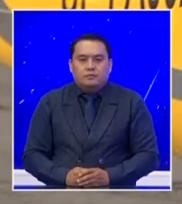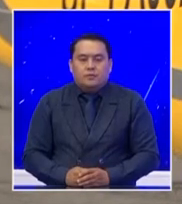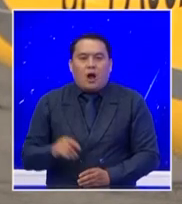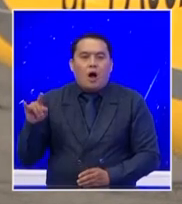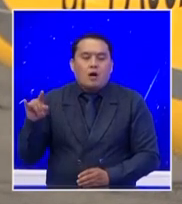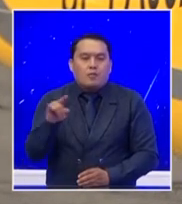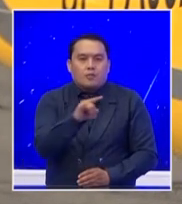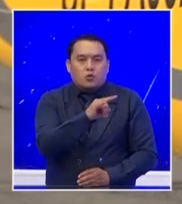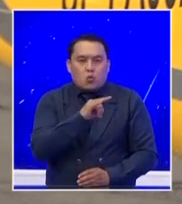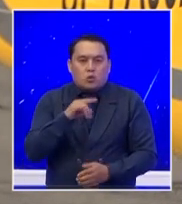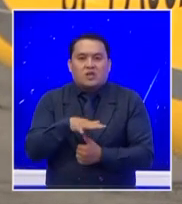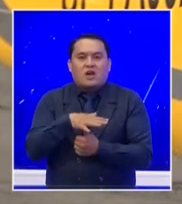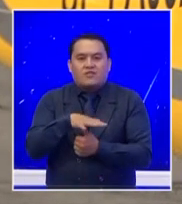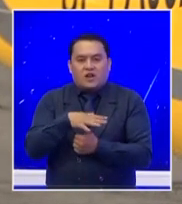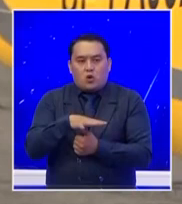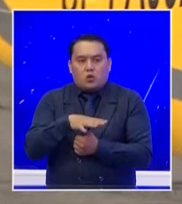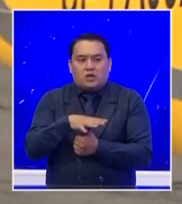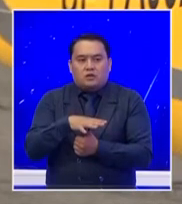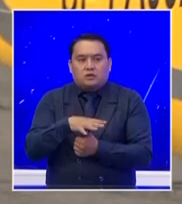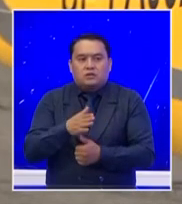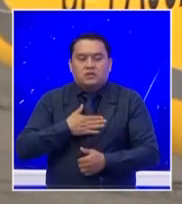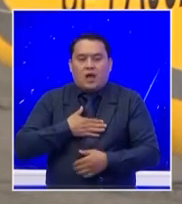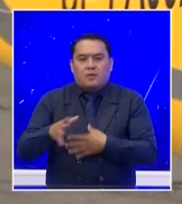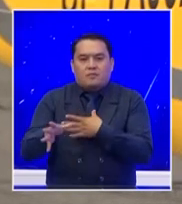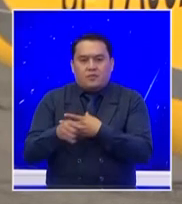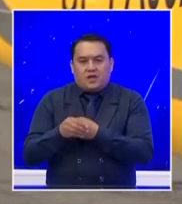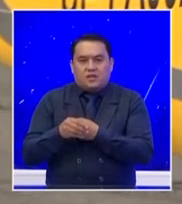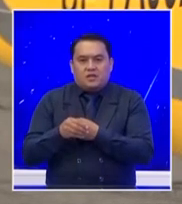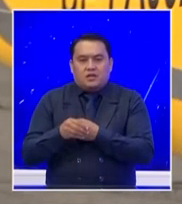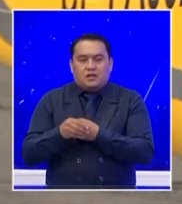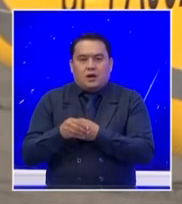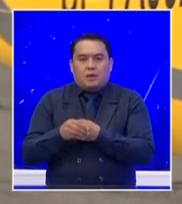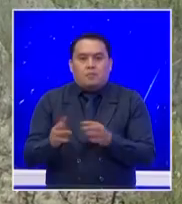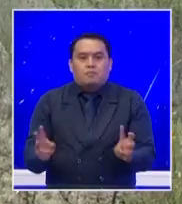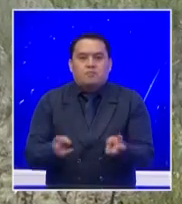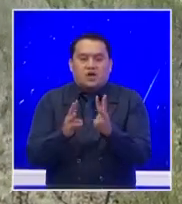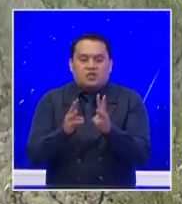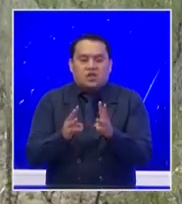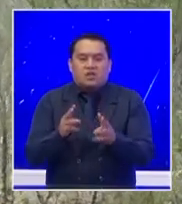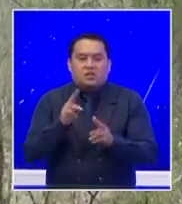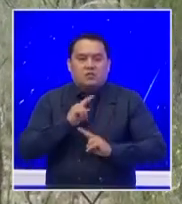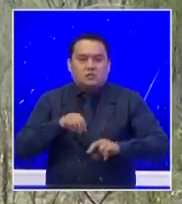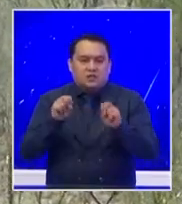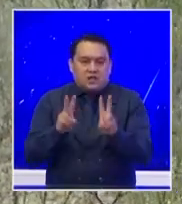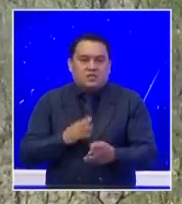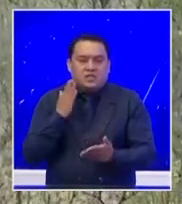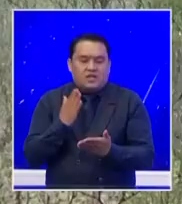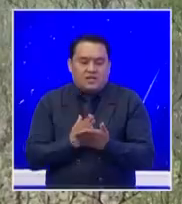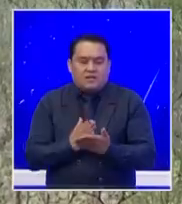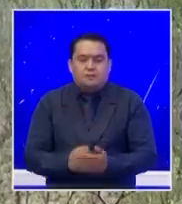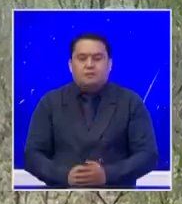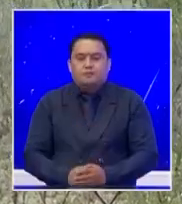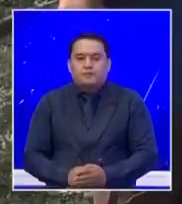облете на вертолете с нами на борту находятся десантники, пожарные. Работают на предупреждение иноземные